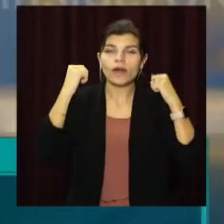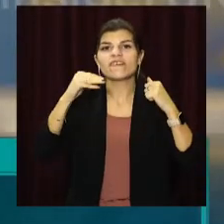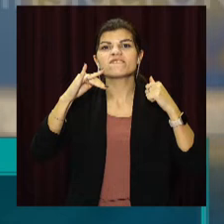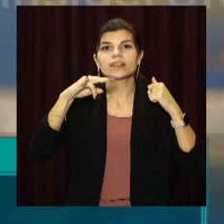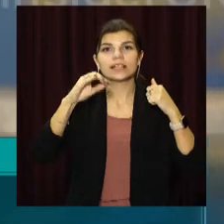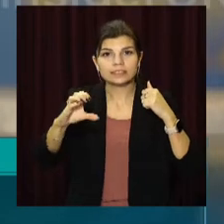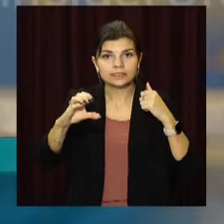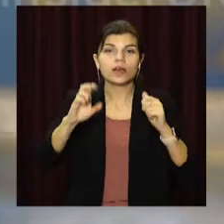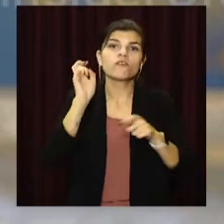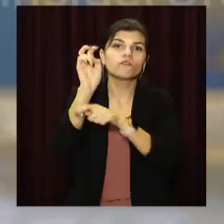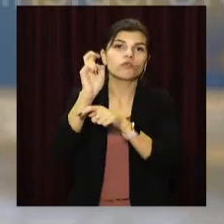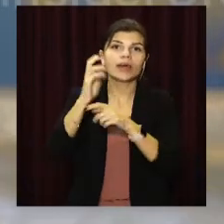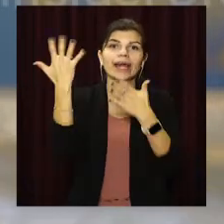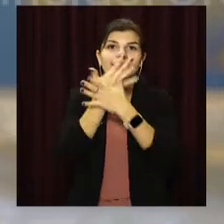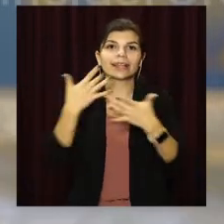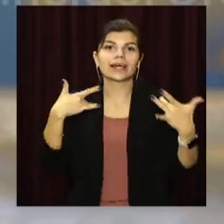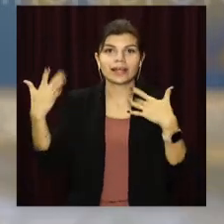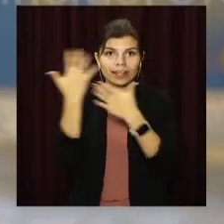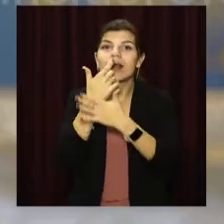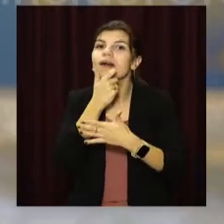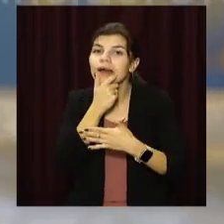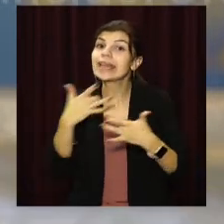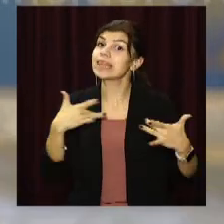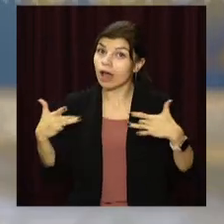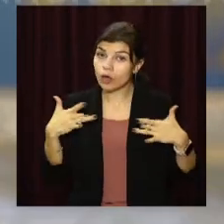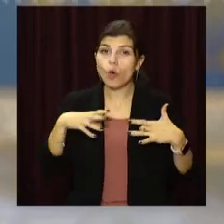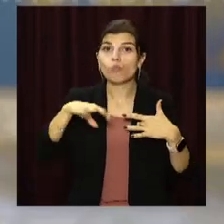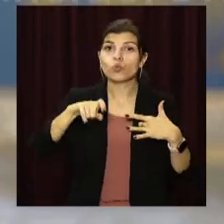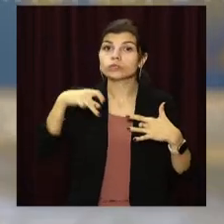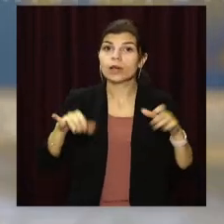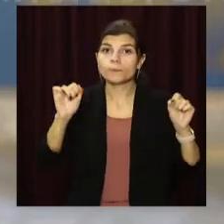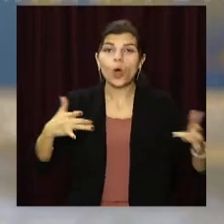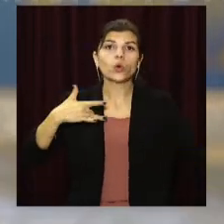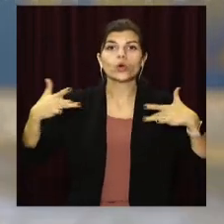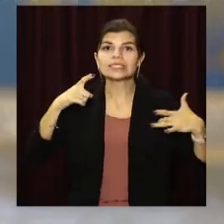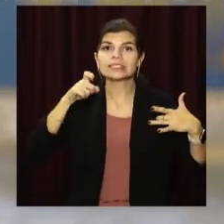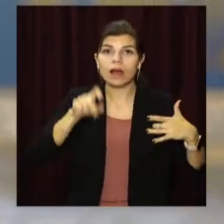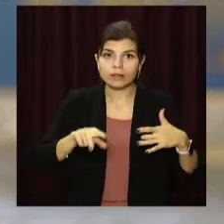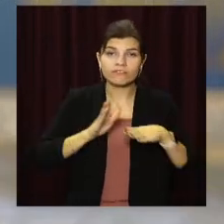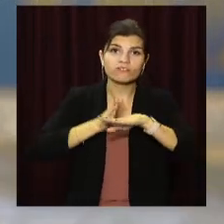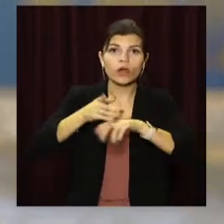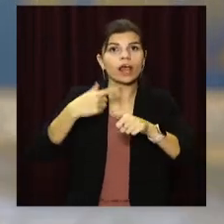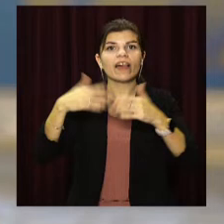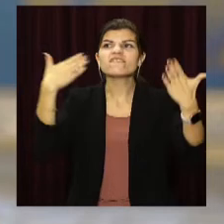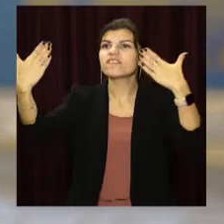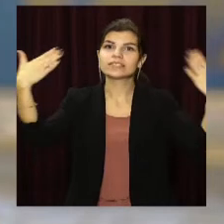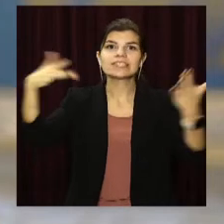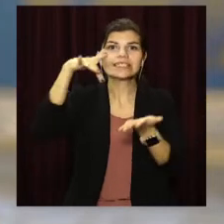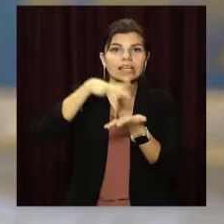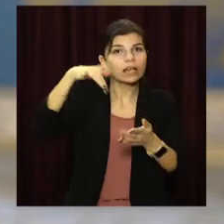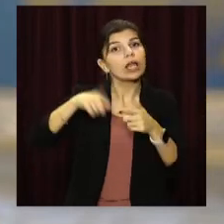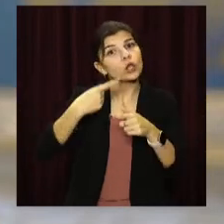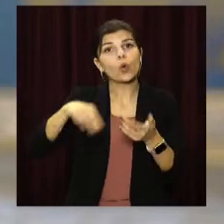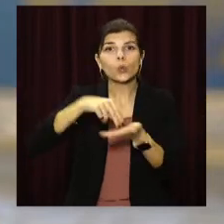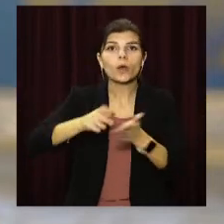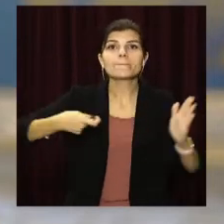фітнес-клуб, відвідати кінотеатр, театр, музей, концертний зал чи виставочний центр, або